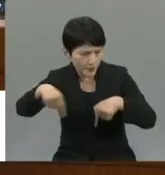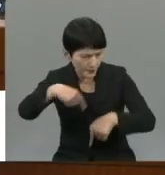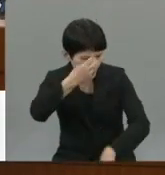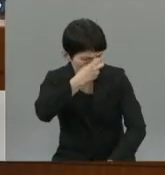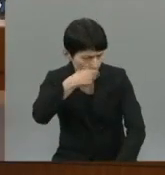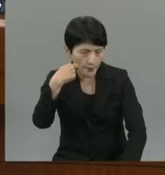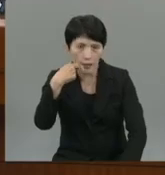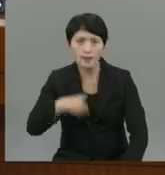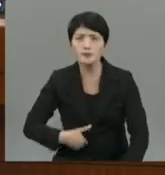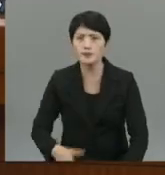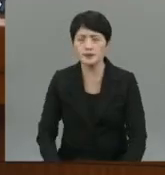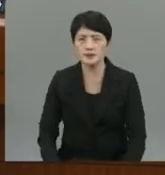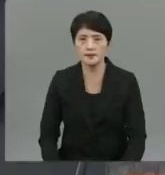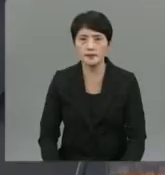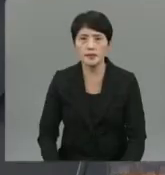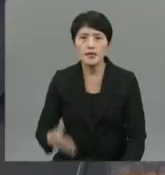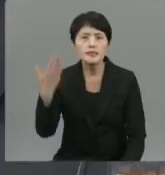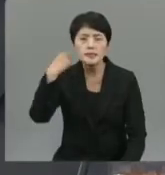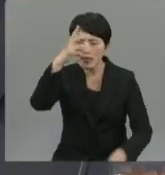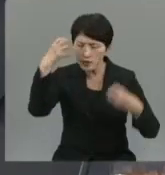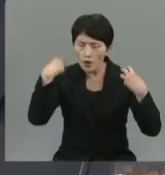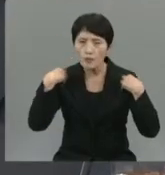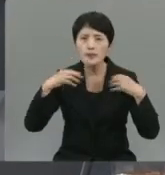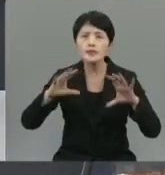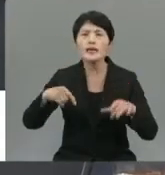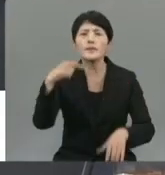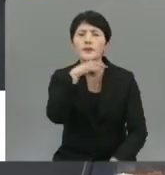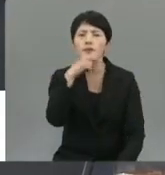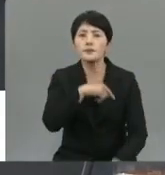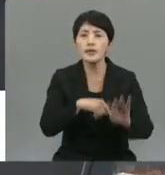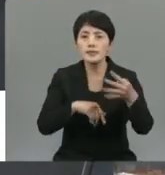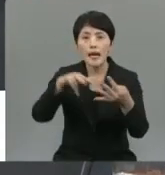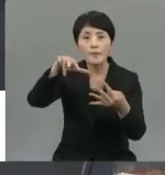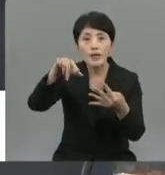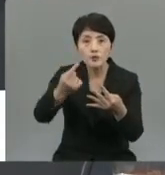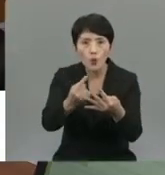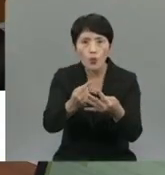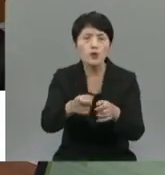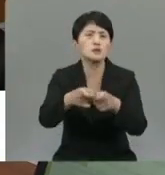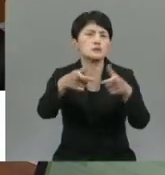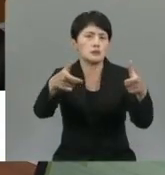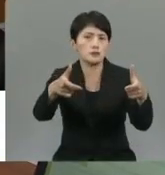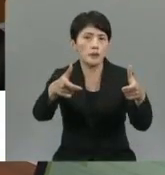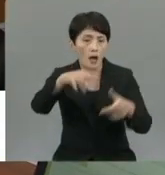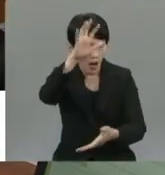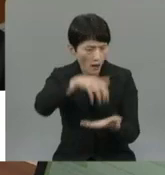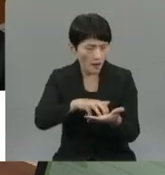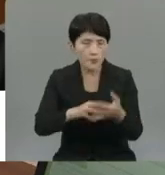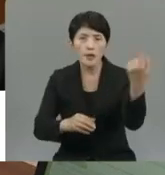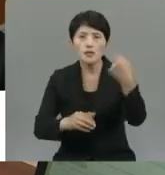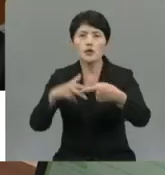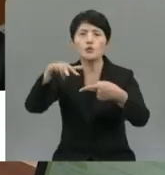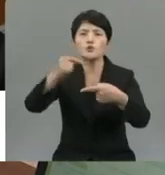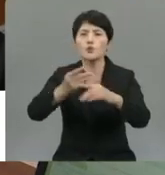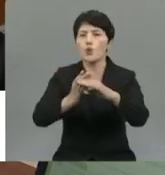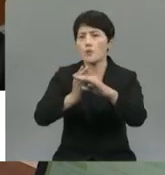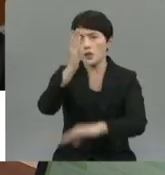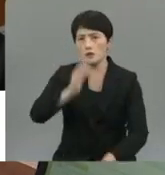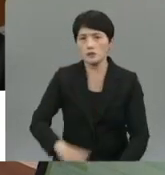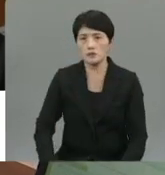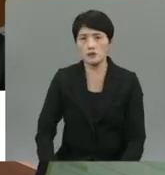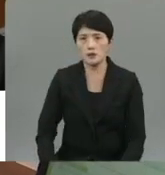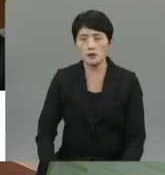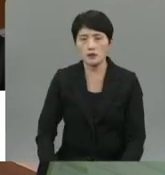nợ quốc gia đã tăng thêm 400.000 tệ Won 303,24 tỷ đô la Mỹ và lần đầu tiên cán mốc 1 triệu tỷ Won